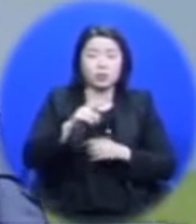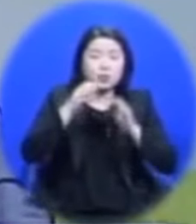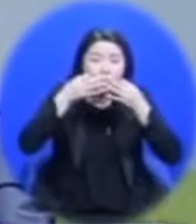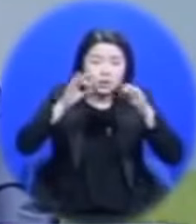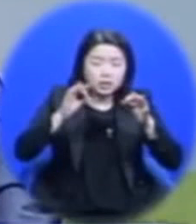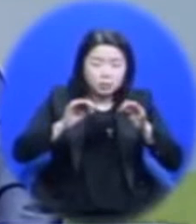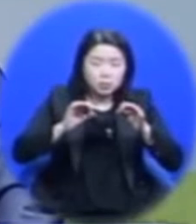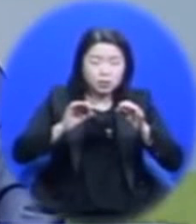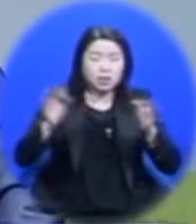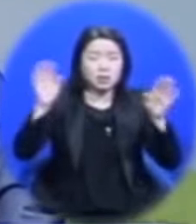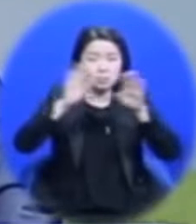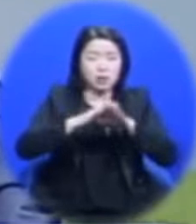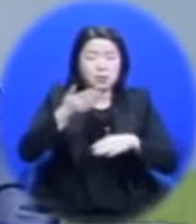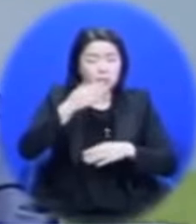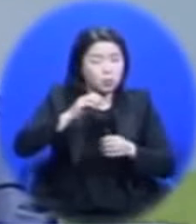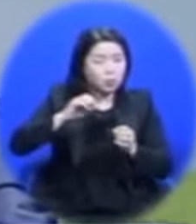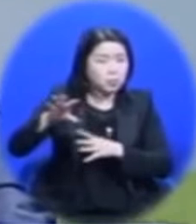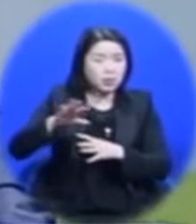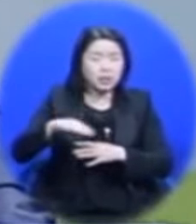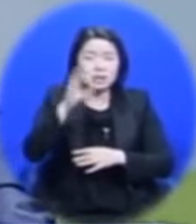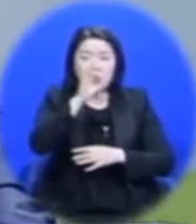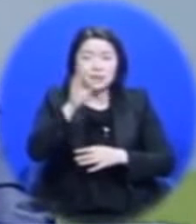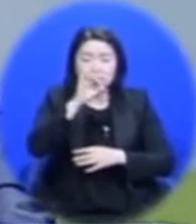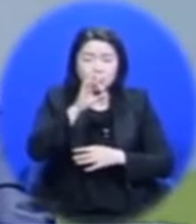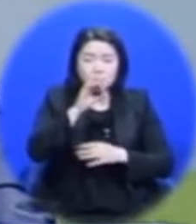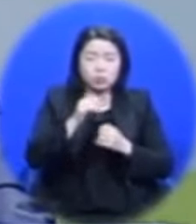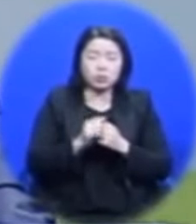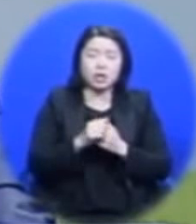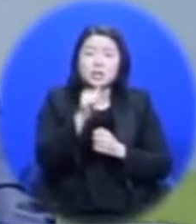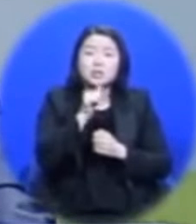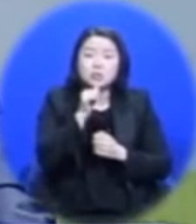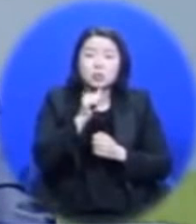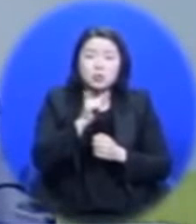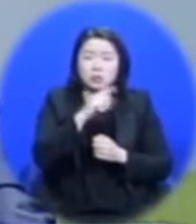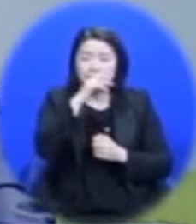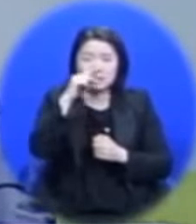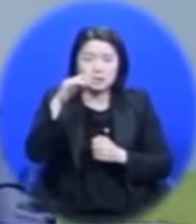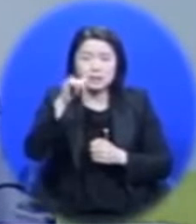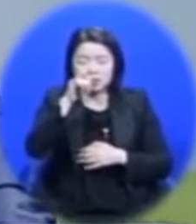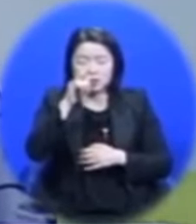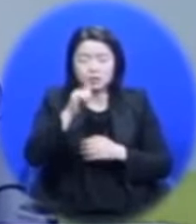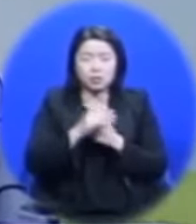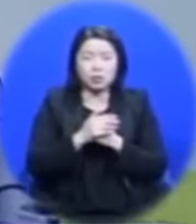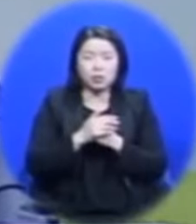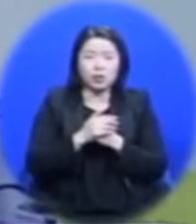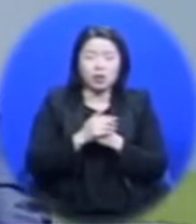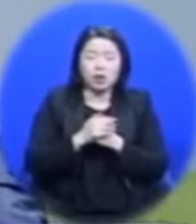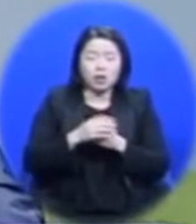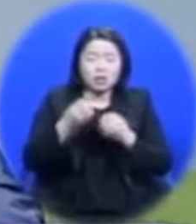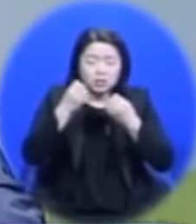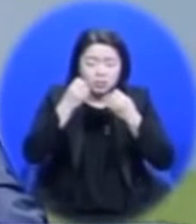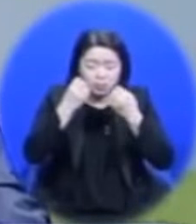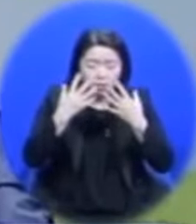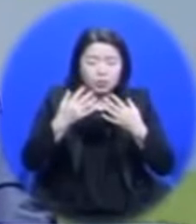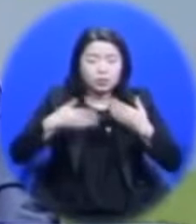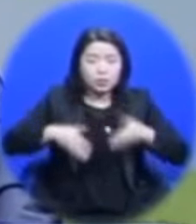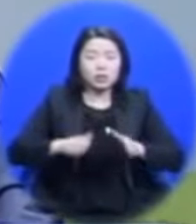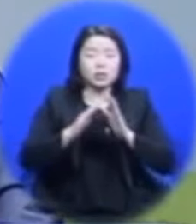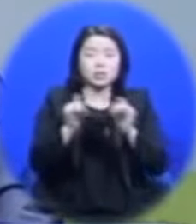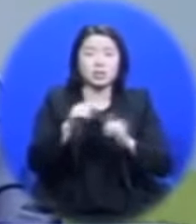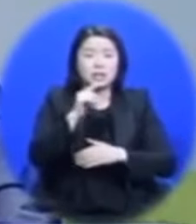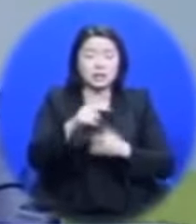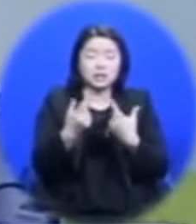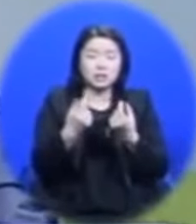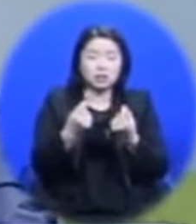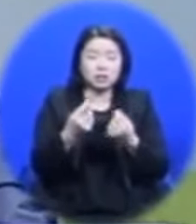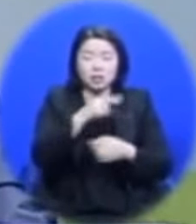밤에 먹어버린 돼지고기와 콩 냄새가 났습니다. 막 거듭난 사람들은 그런 냄새를